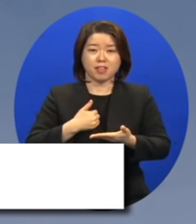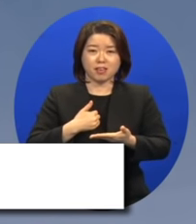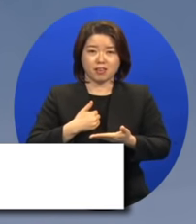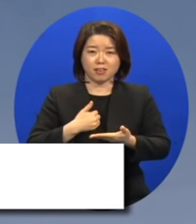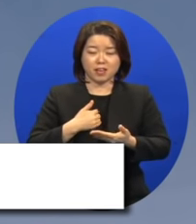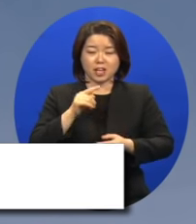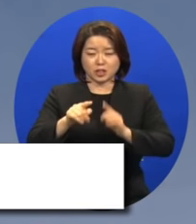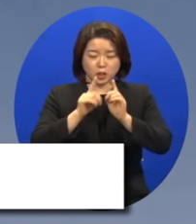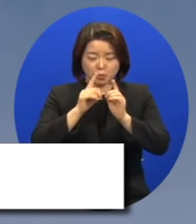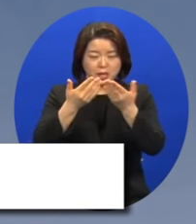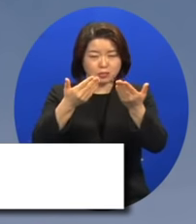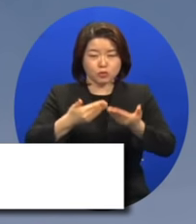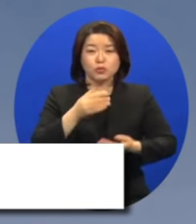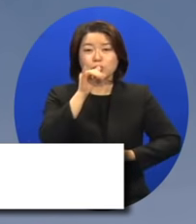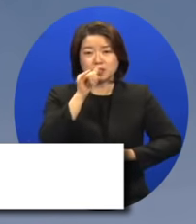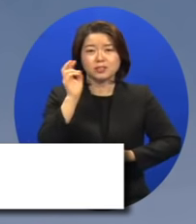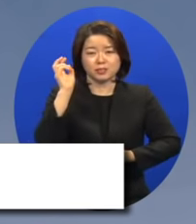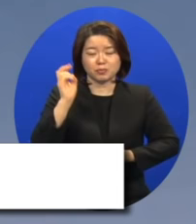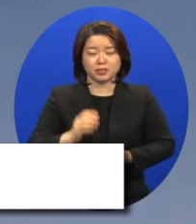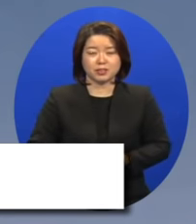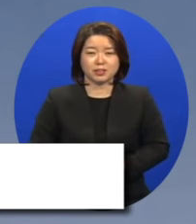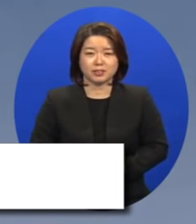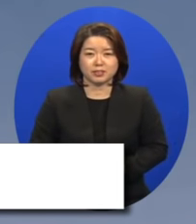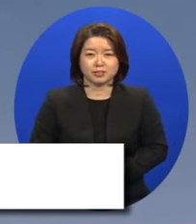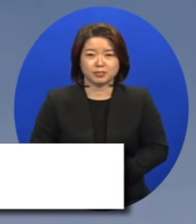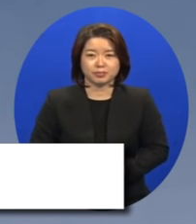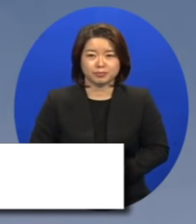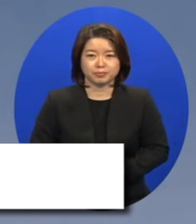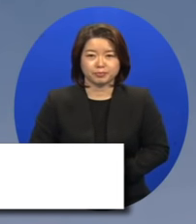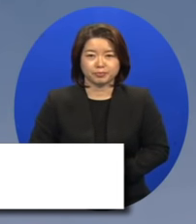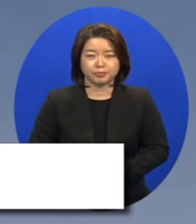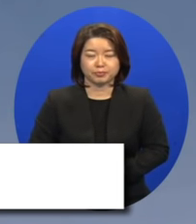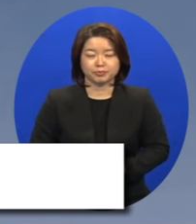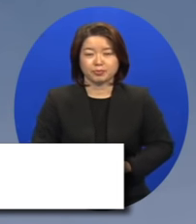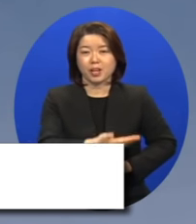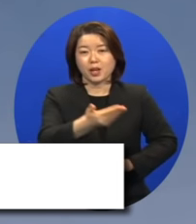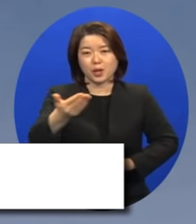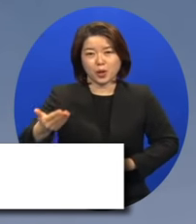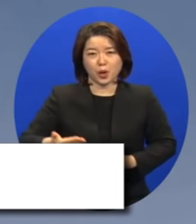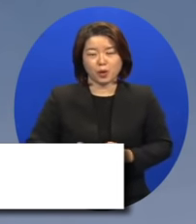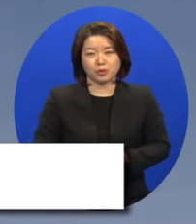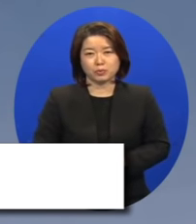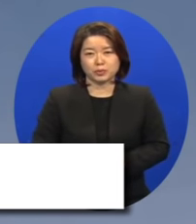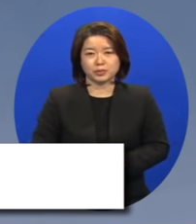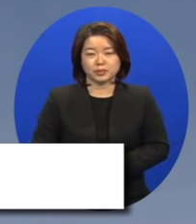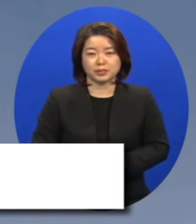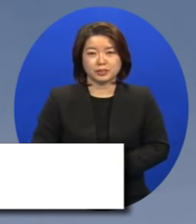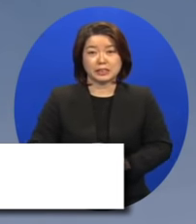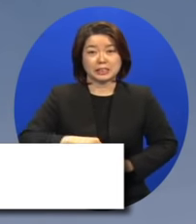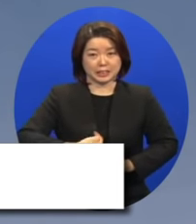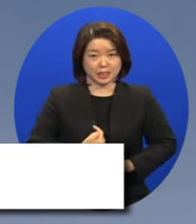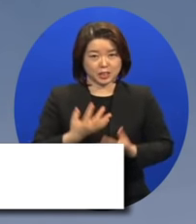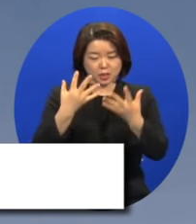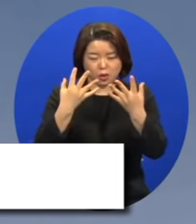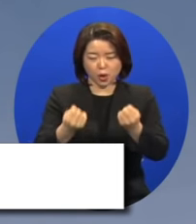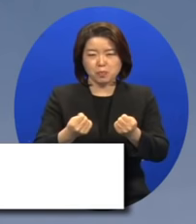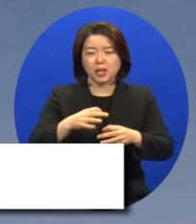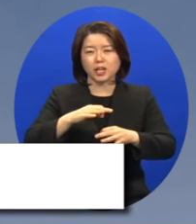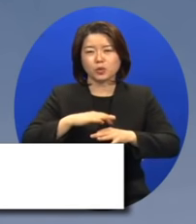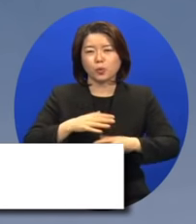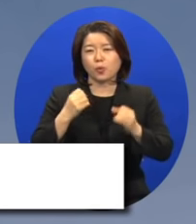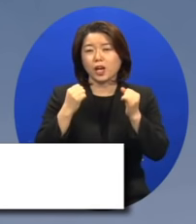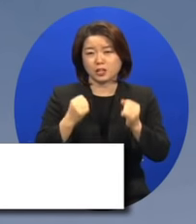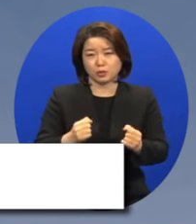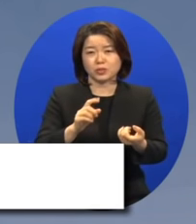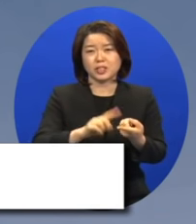그렇게말씀하시는분은우리안에계신주님이아니십니까?당신이 얼마나놀라운존재인지